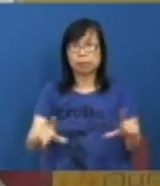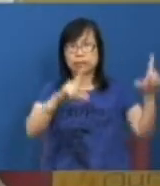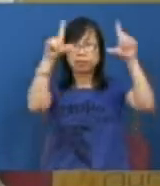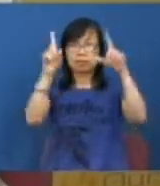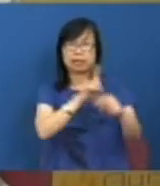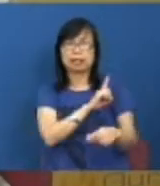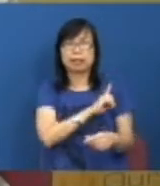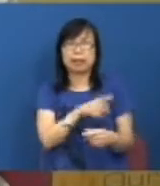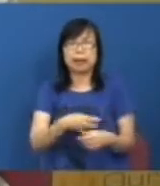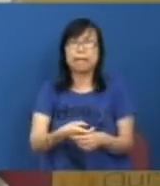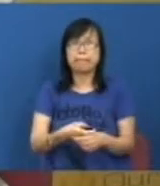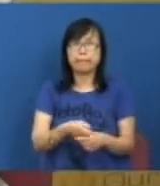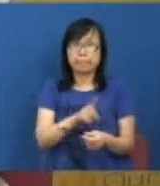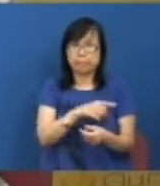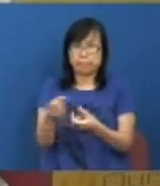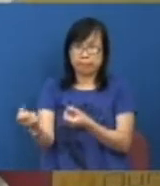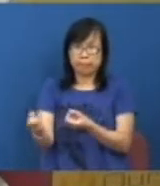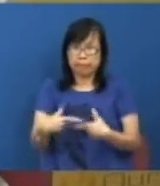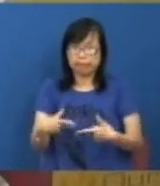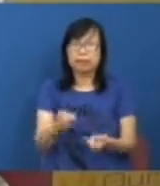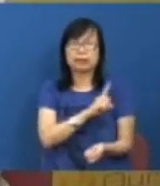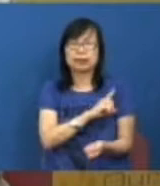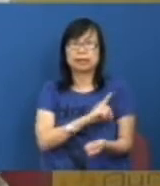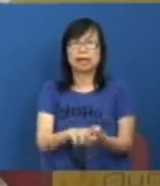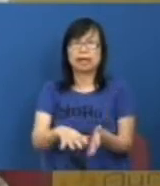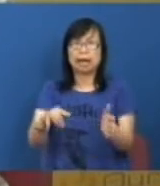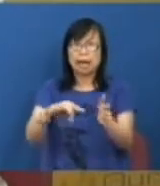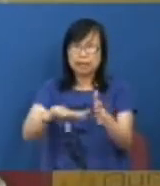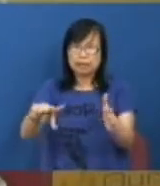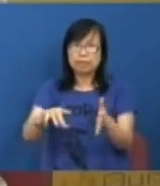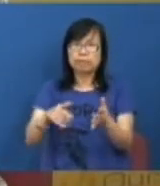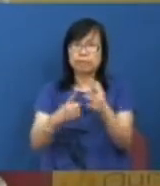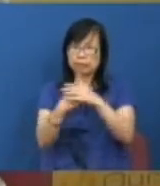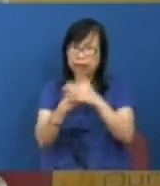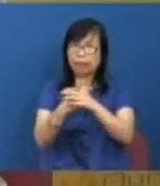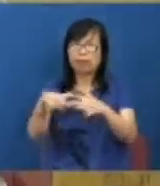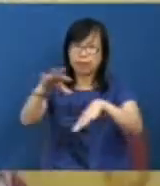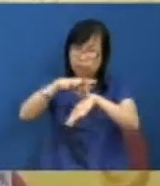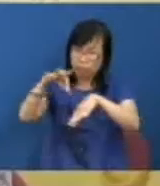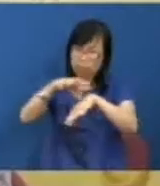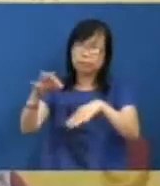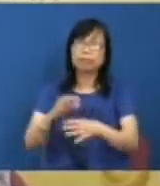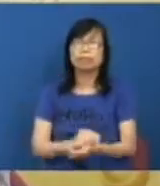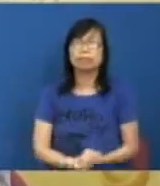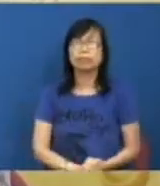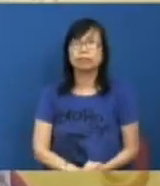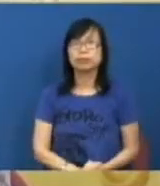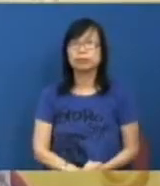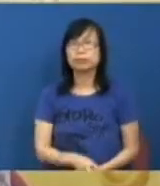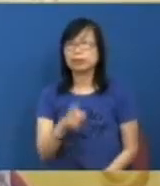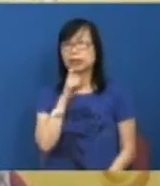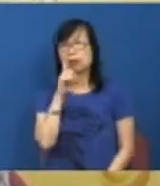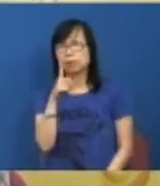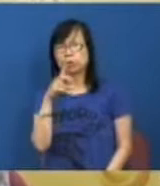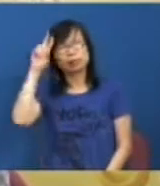嘅電力之後咧，咁變咗電費單都慳咗喎。 冇錯冇錯， 係啊。 其實但係有個可